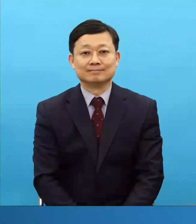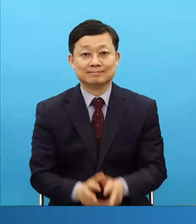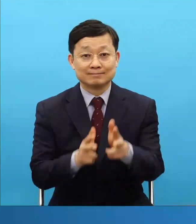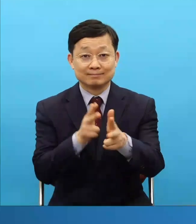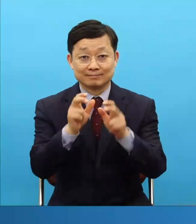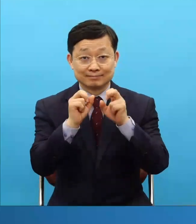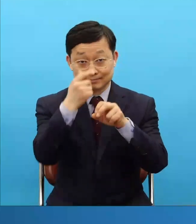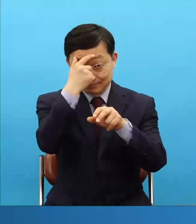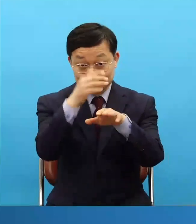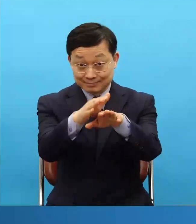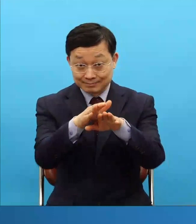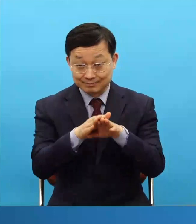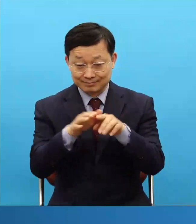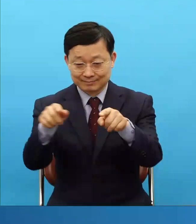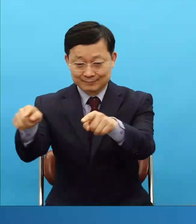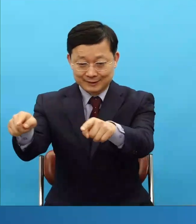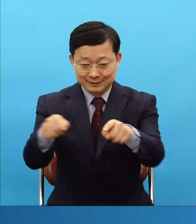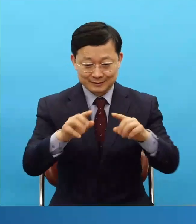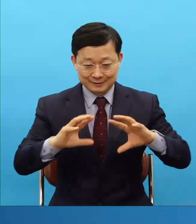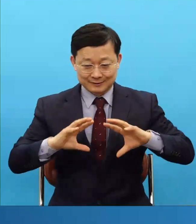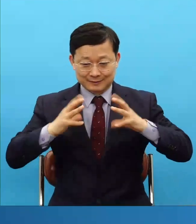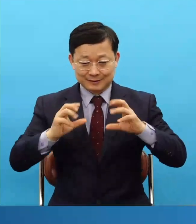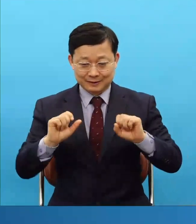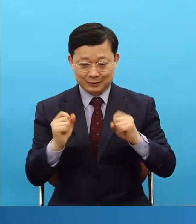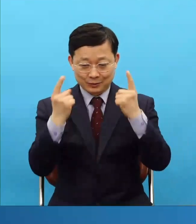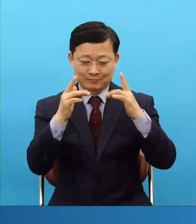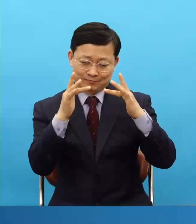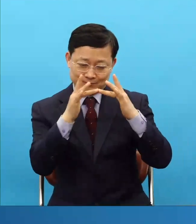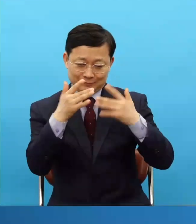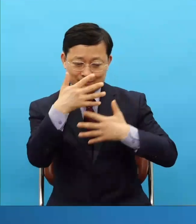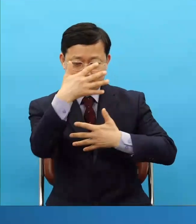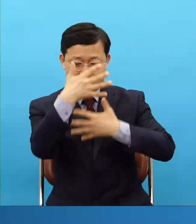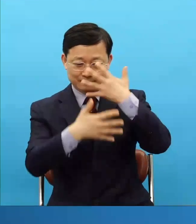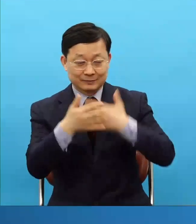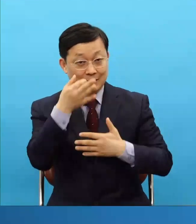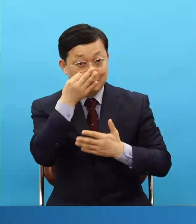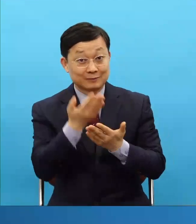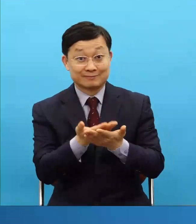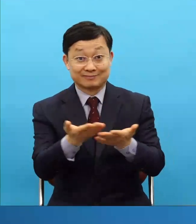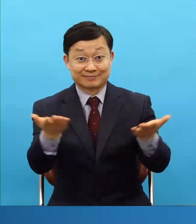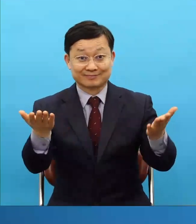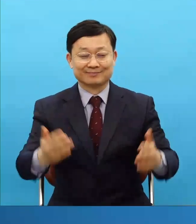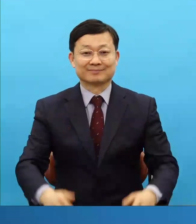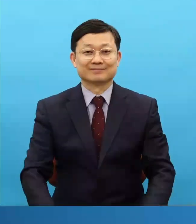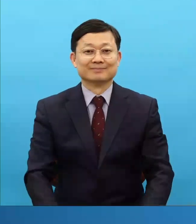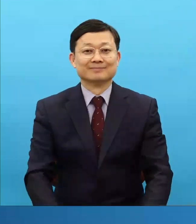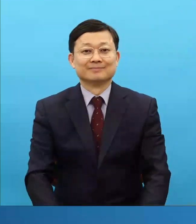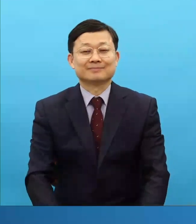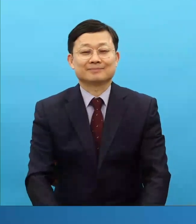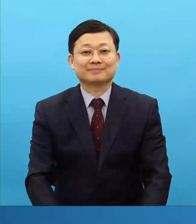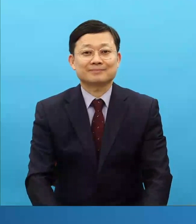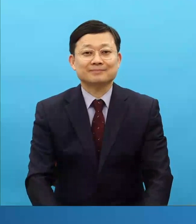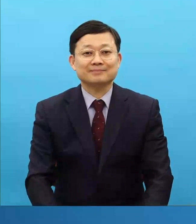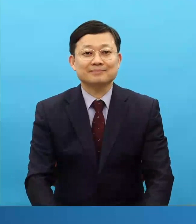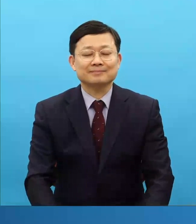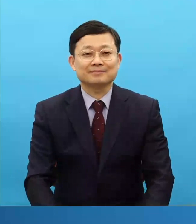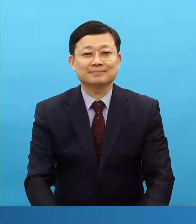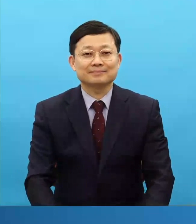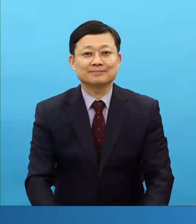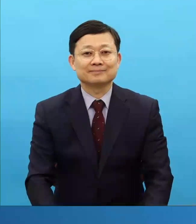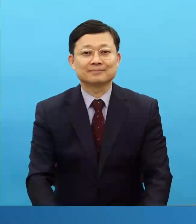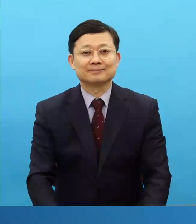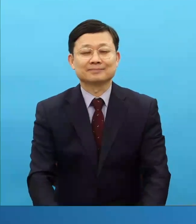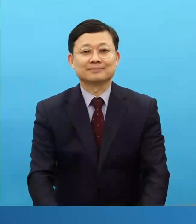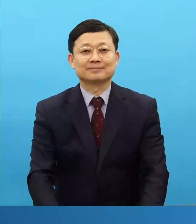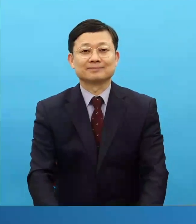산업선교 예배는 전국과 전 세계에 동시 생중계 중입니다. Today's business missions message is being live broadcast throughout